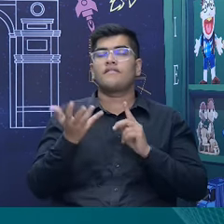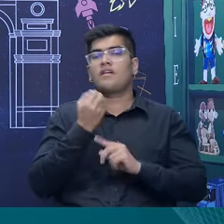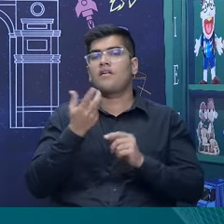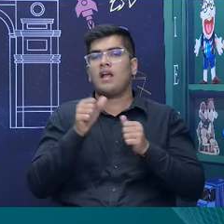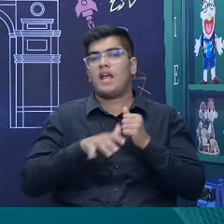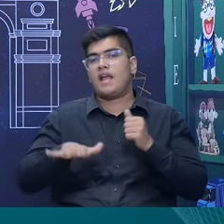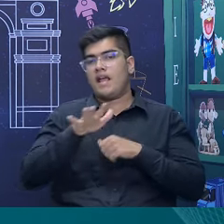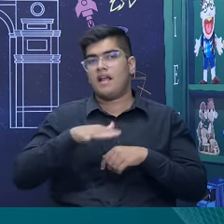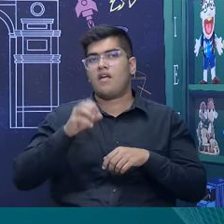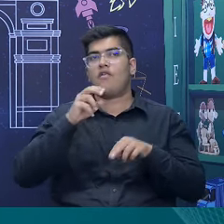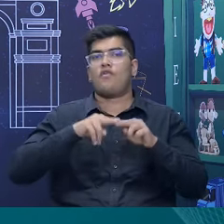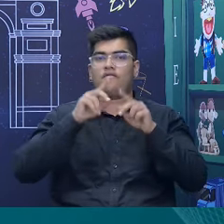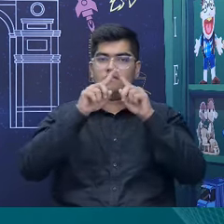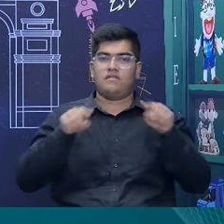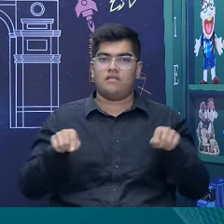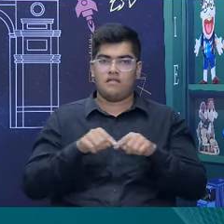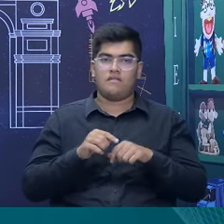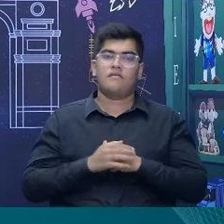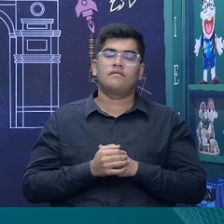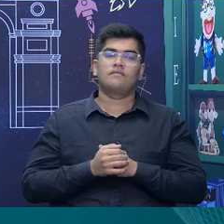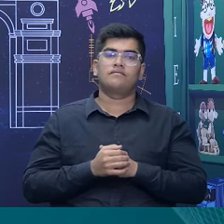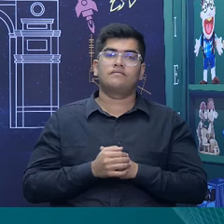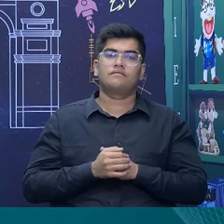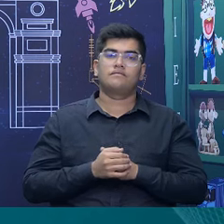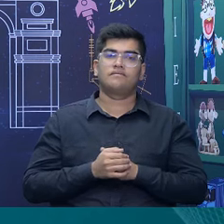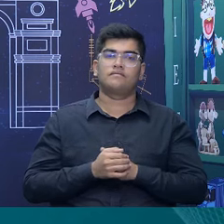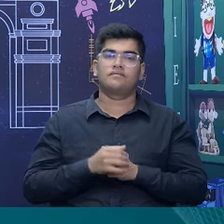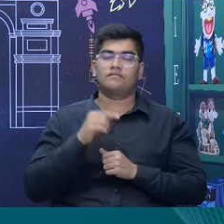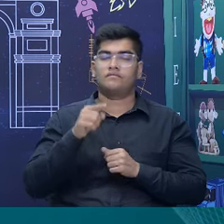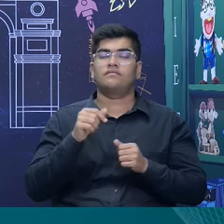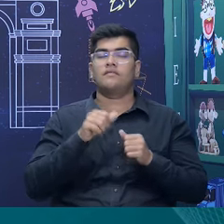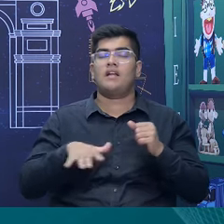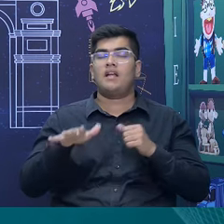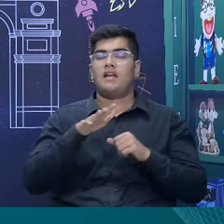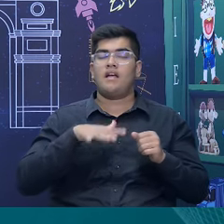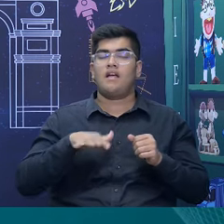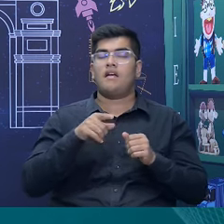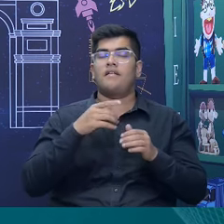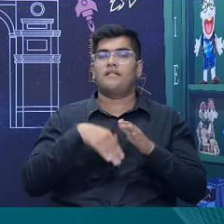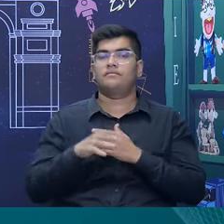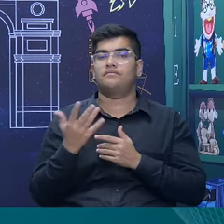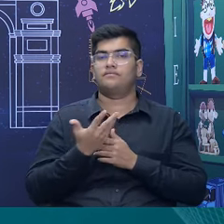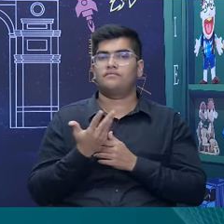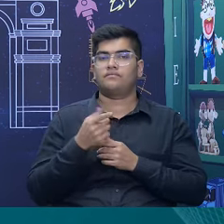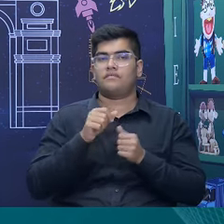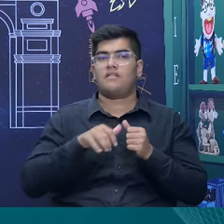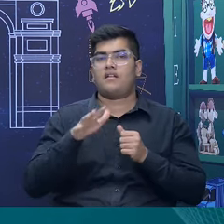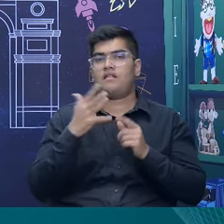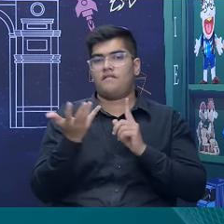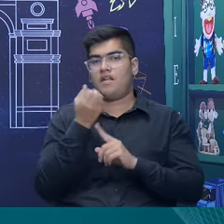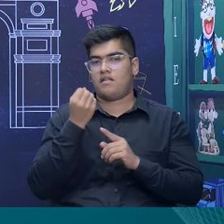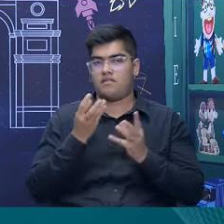है हमें क्या करना है हमें इस पर्टिकुलर जो हमारे स्क्रीन पे ट्रायंगल दिख रहा है यह इसका एरिया फाइंड आउट करना